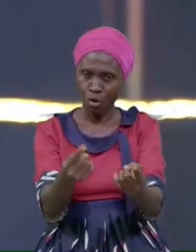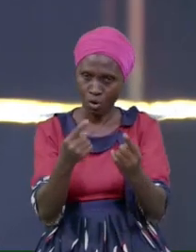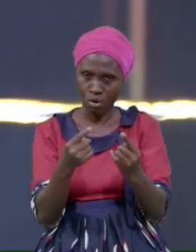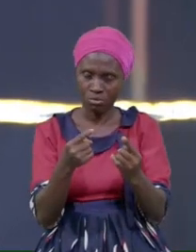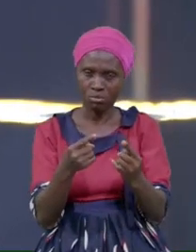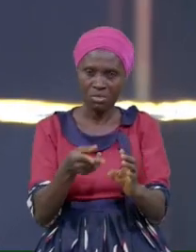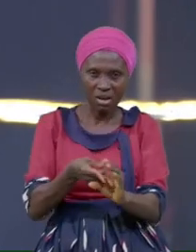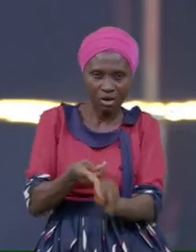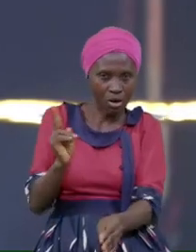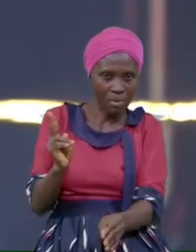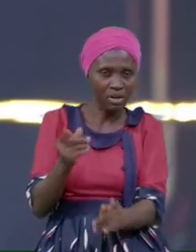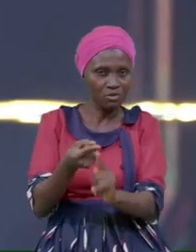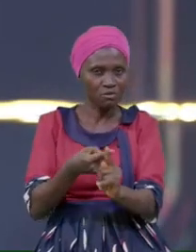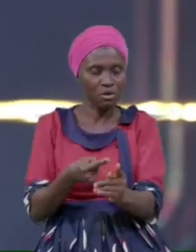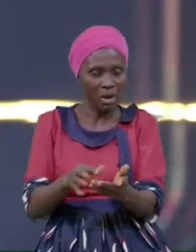milieu d'eux.